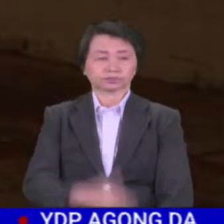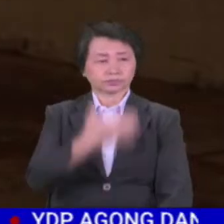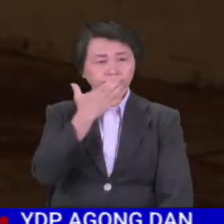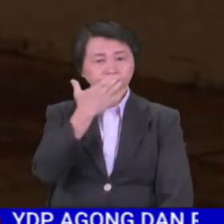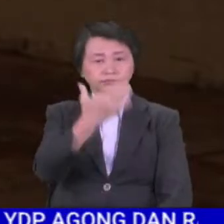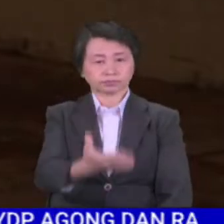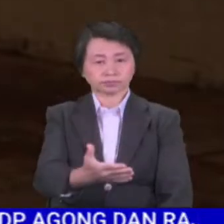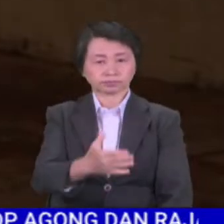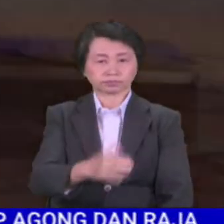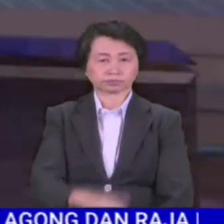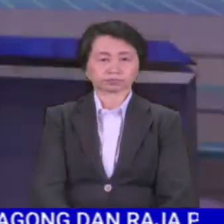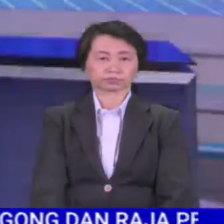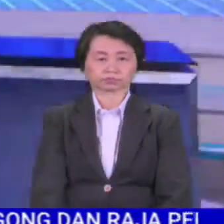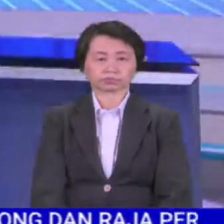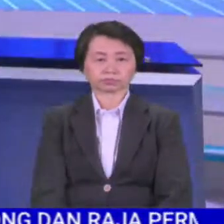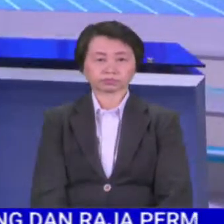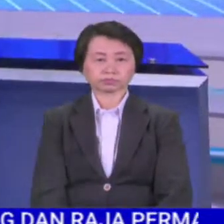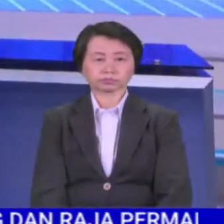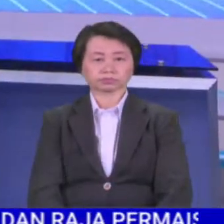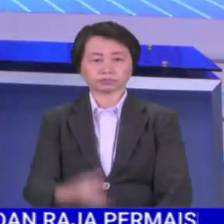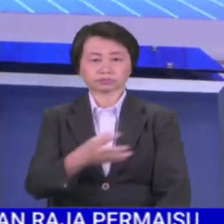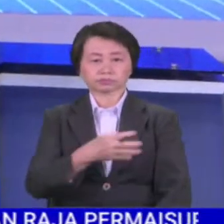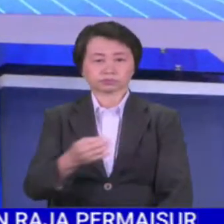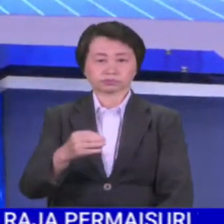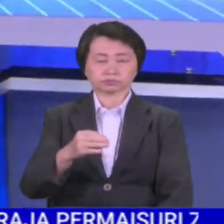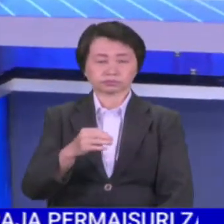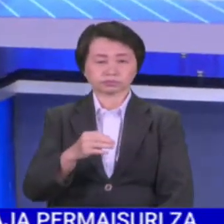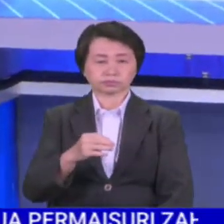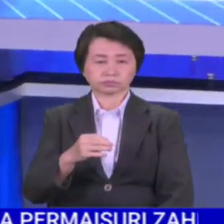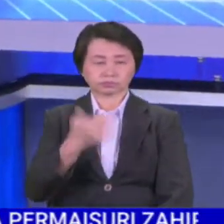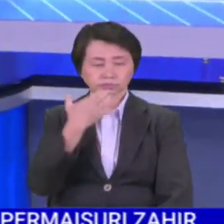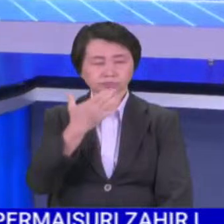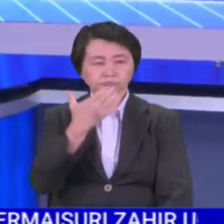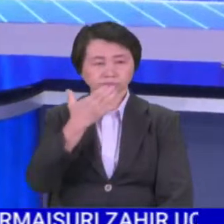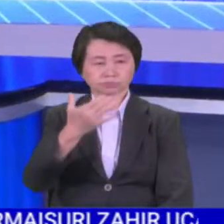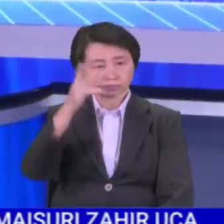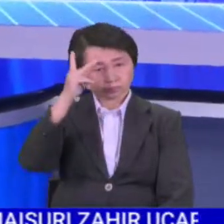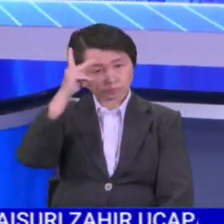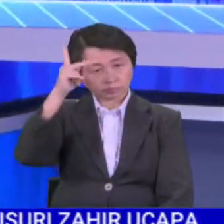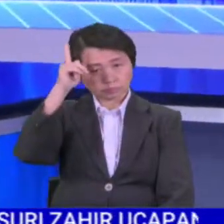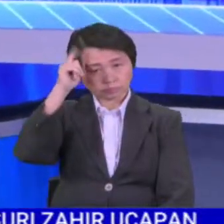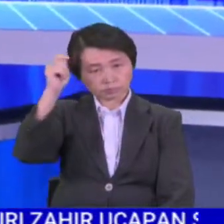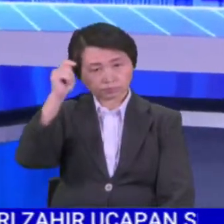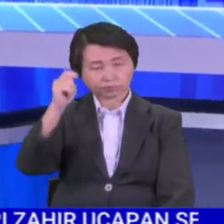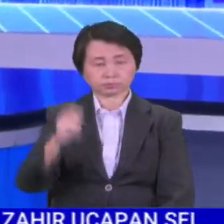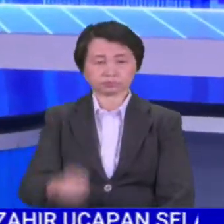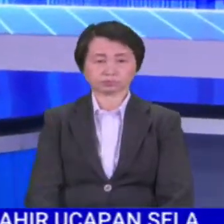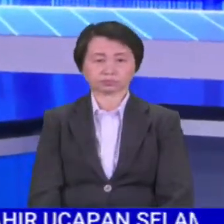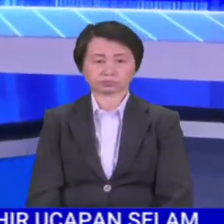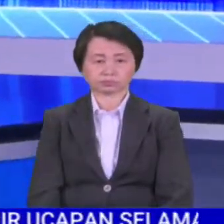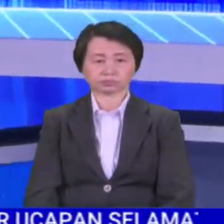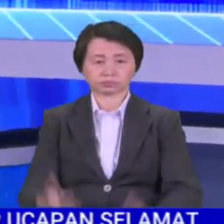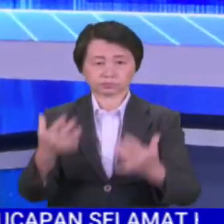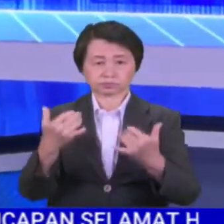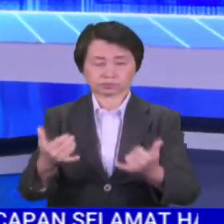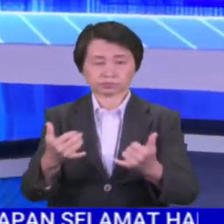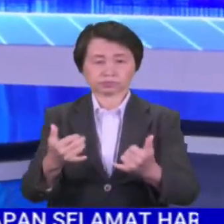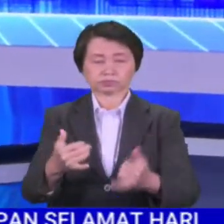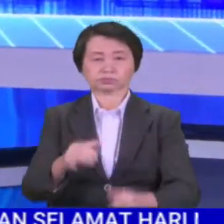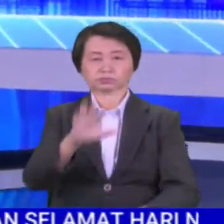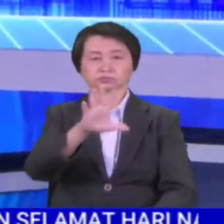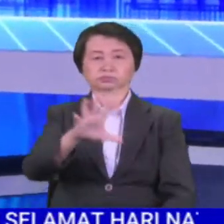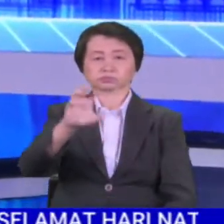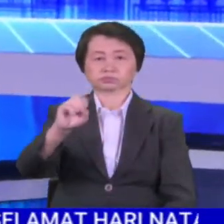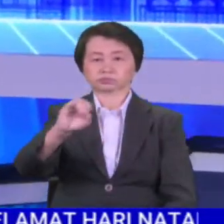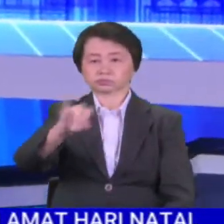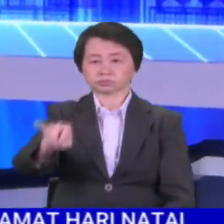Baik, terima kasih Jamilah untuk perkembangan di Terengganu dan juga Atika untuk perkembangan di Kelantan seketika tadi. Kita ke perkembangan berikutnya,